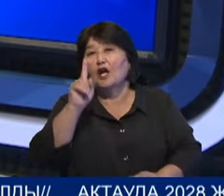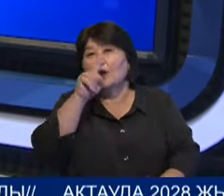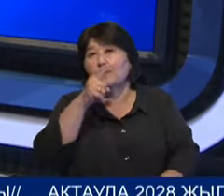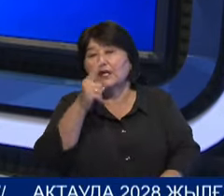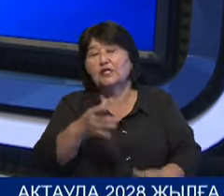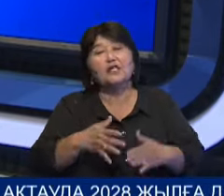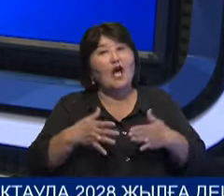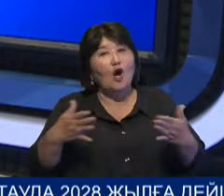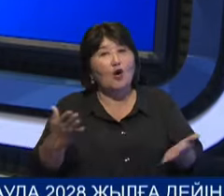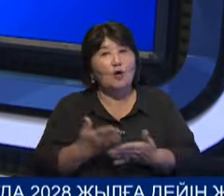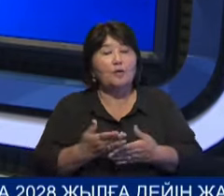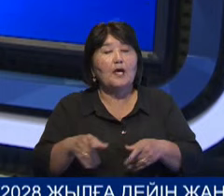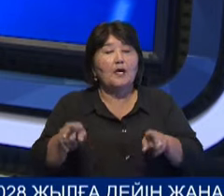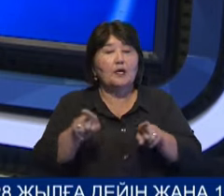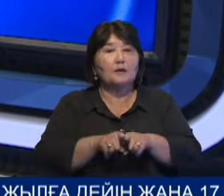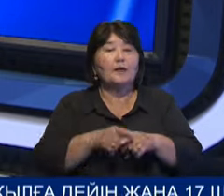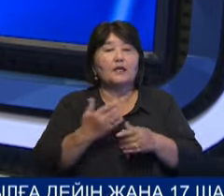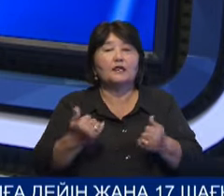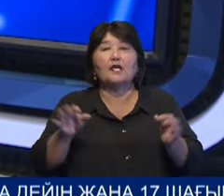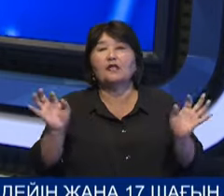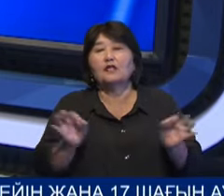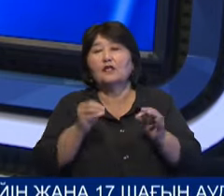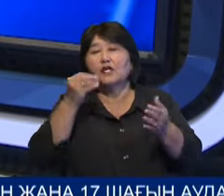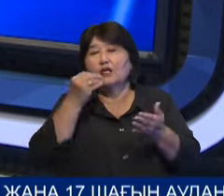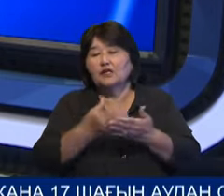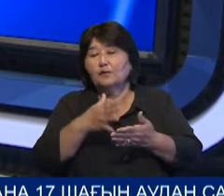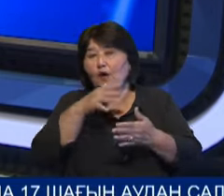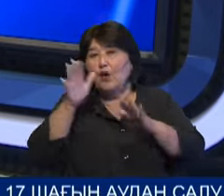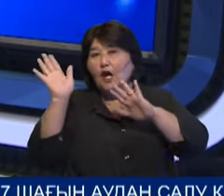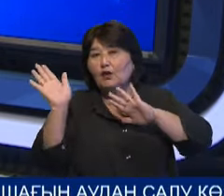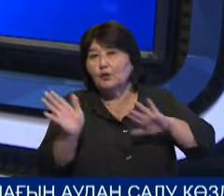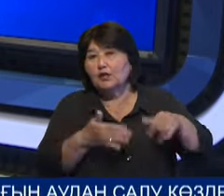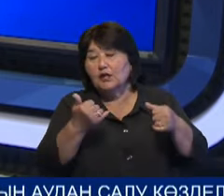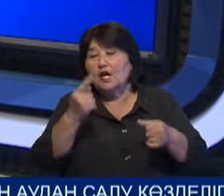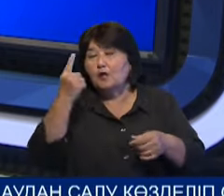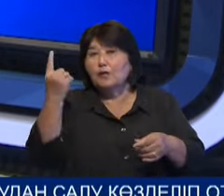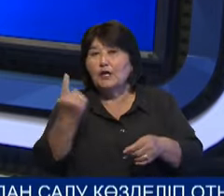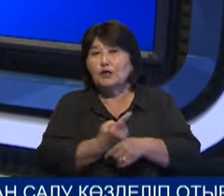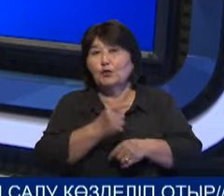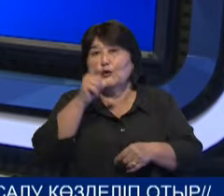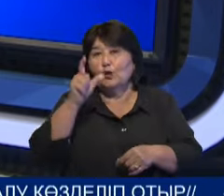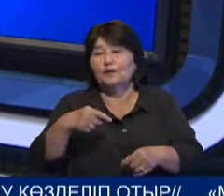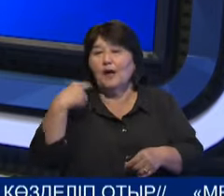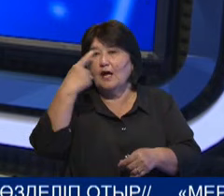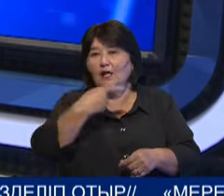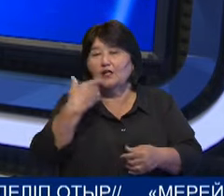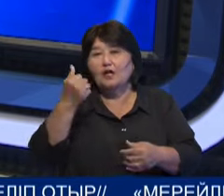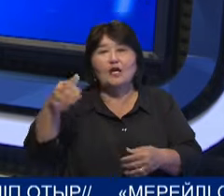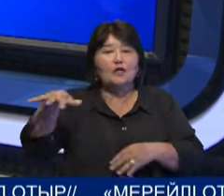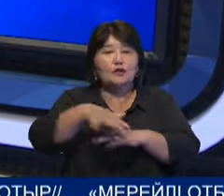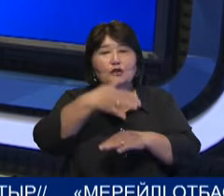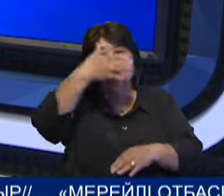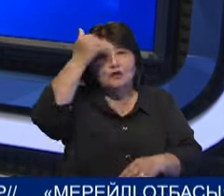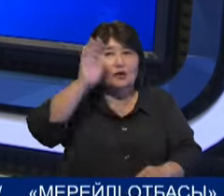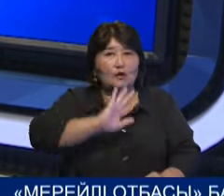жылдан ауып барады. Жүйрік уақыт алақаннан суысқан құмдай зып етіп өте шықты. Алайда бір туар перзенттің жарқын жүзі жұртшылықтың жадынан